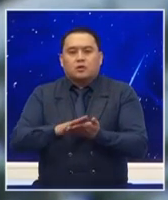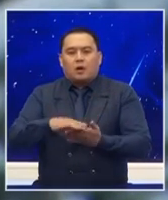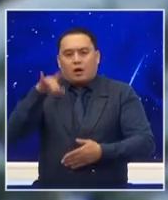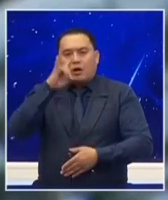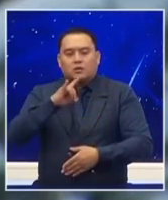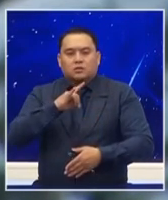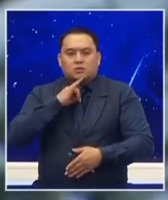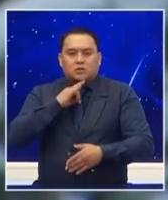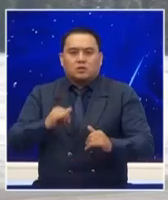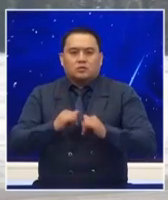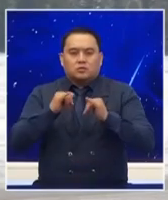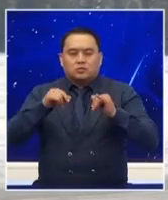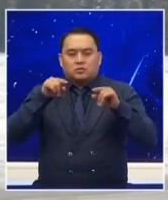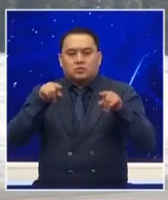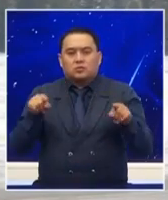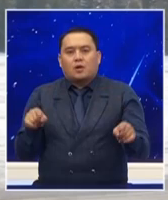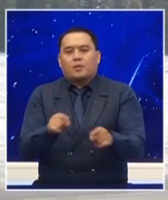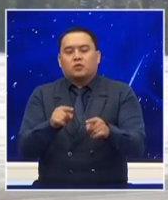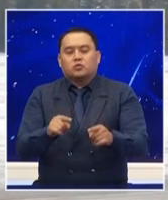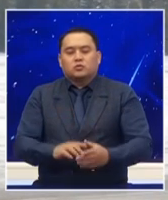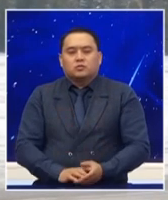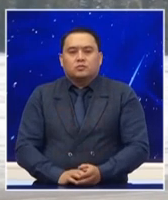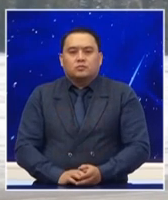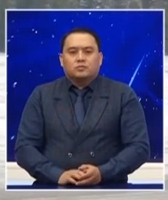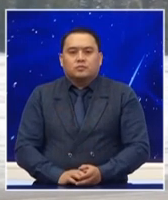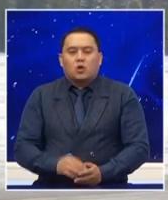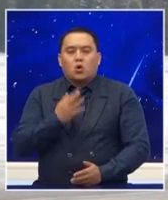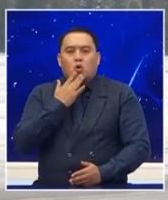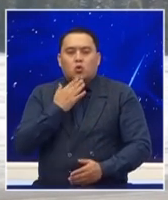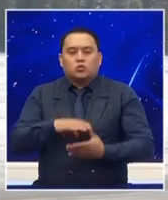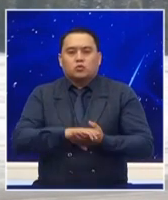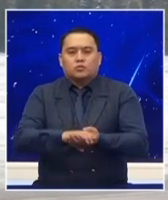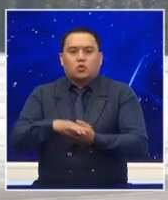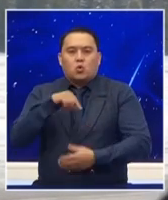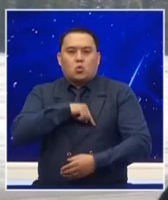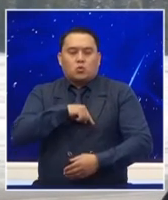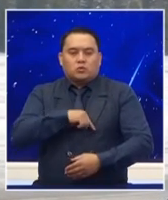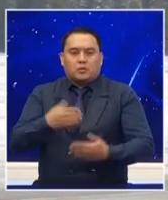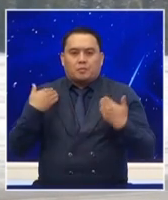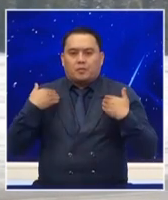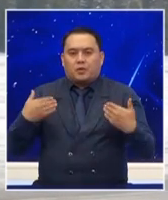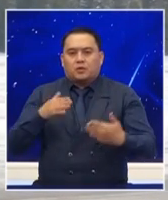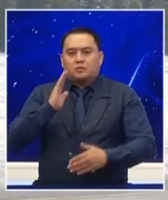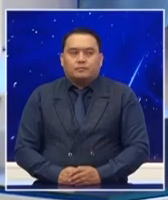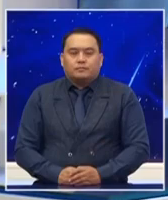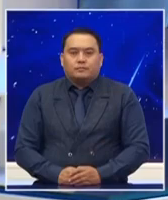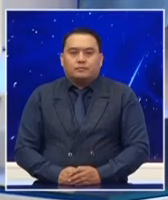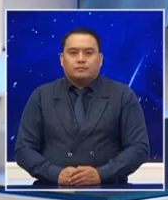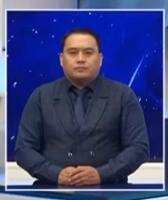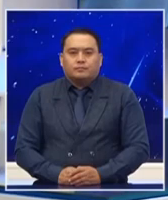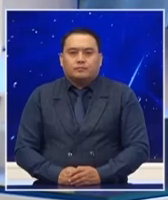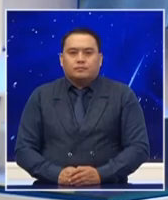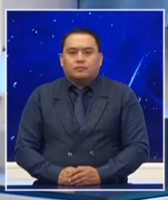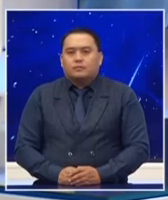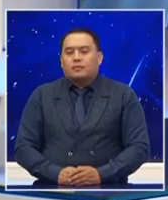қазанымыз майлы болсын, тұрмысымыз жайлы болсын, төрт түлігіміз сайлы болсын, ұлтымыз рухты, рухымыз мықты болсын ағайын.